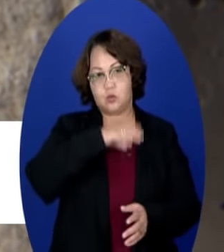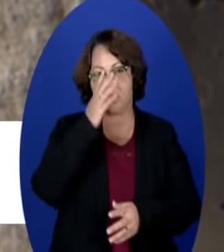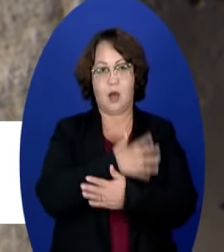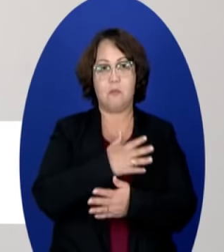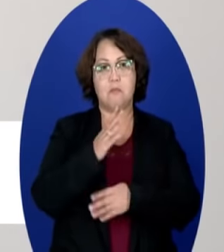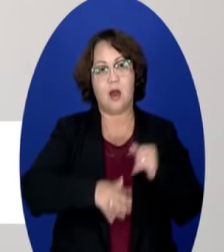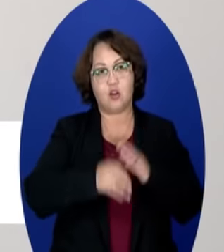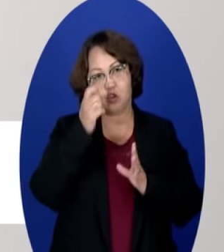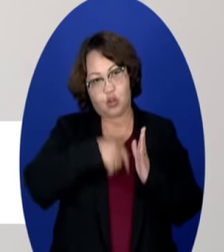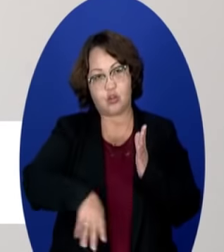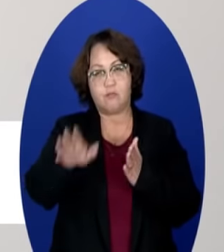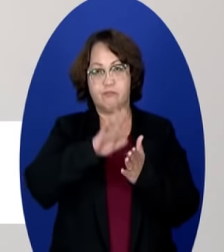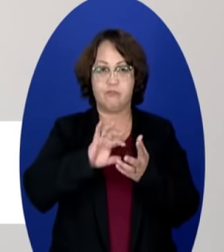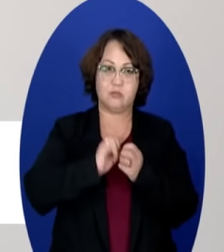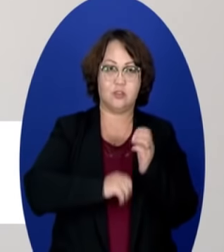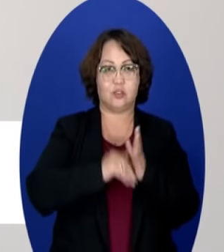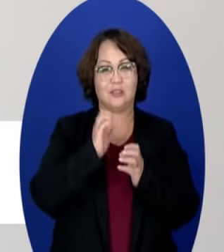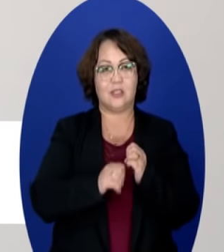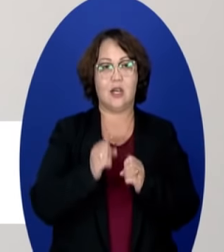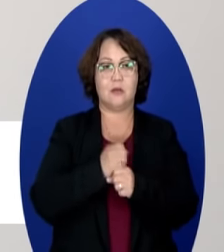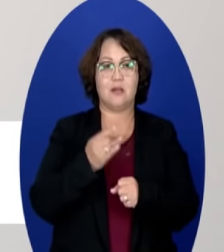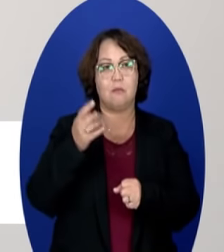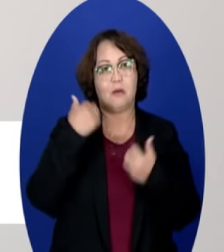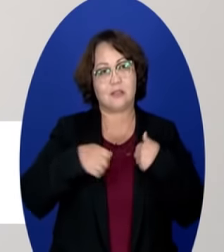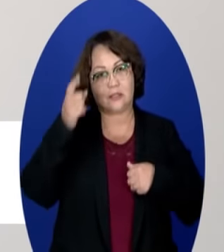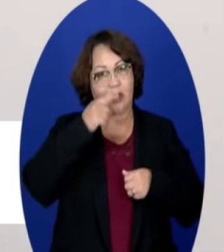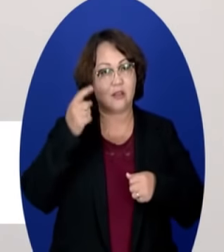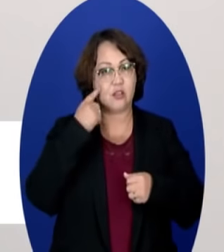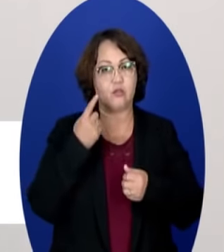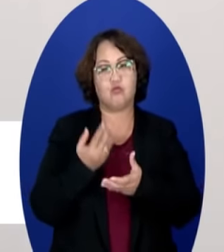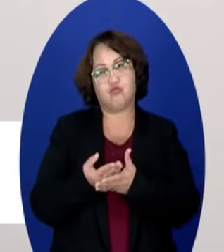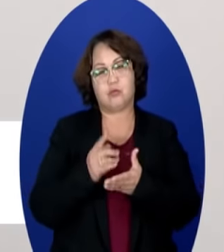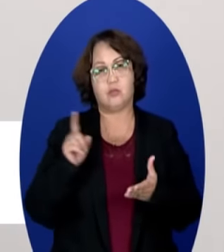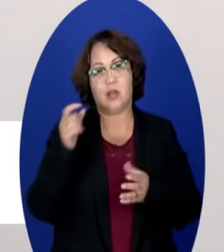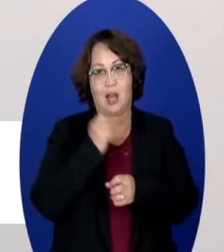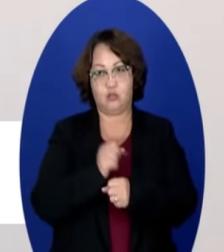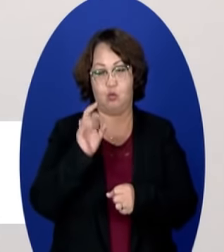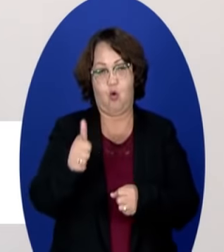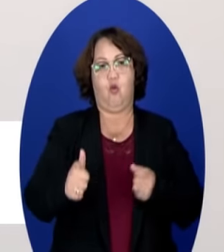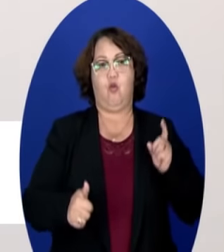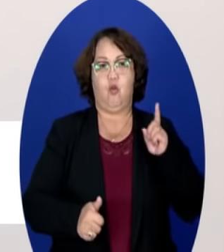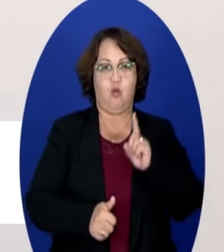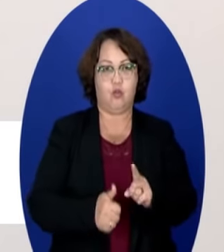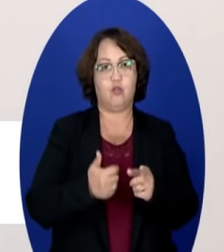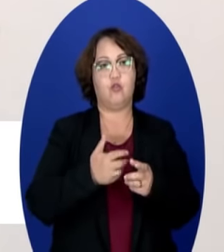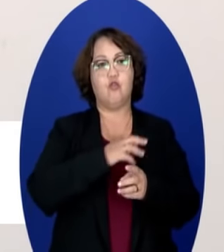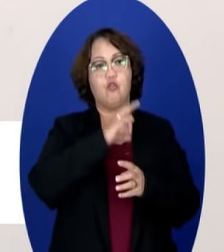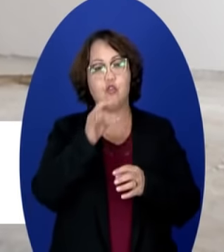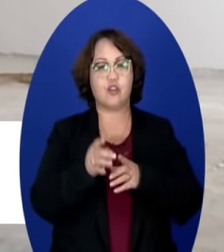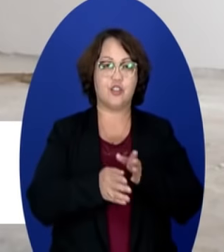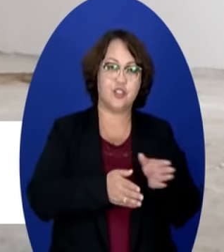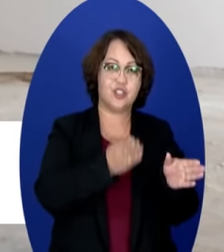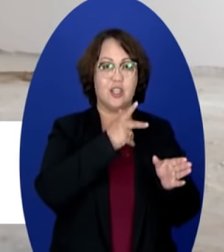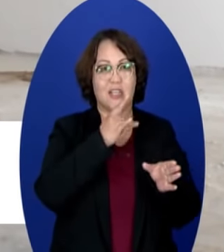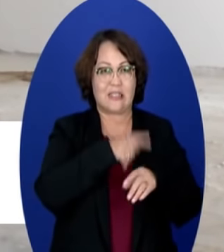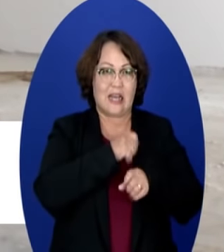хийж байна. Сугармаа ихэвчлэн ажлын байраа багш танил хүнээрээ дамжуулан олдог. Тэрээр олон газар өөр чиглэлээр цагийн ажил хийснээр